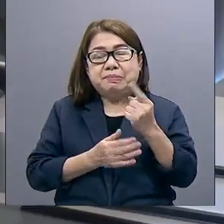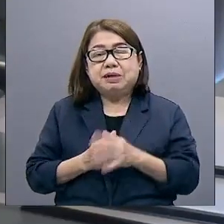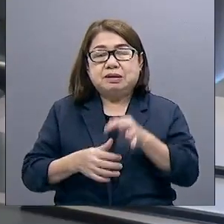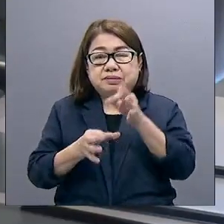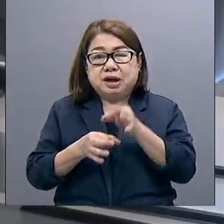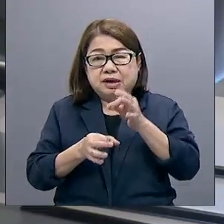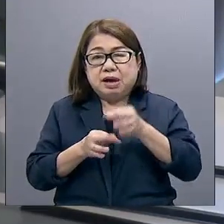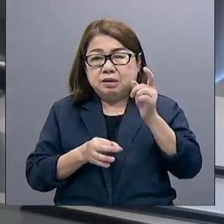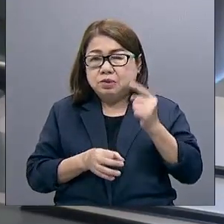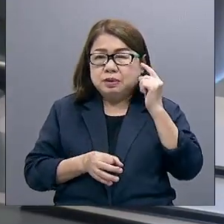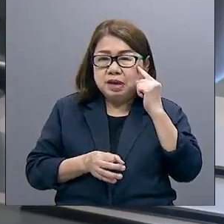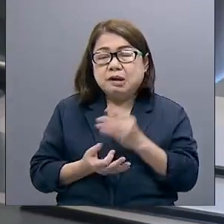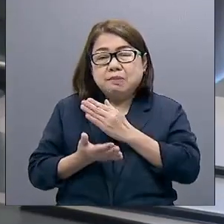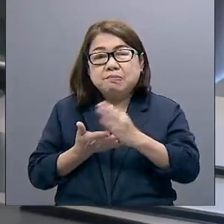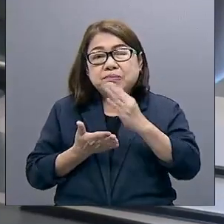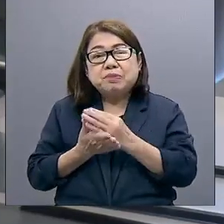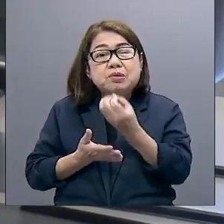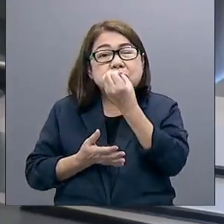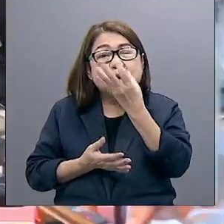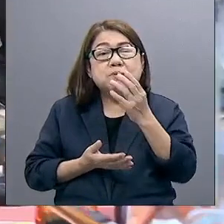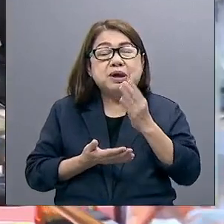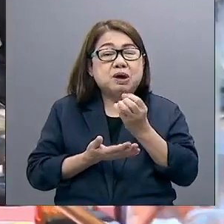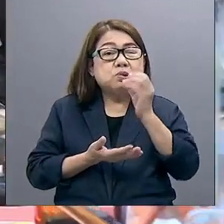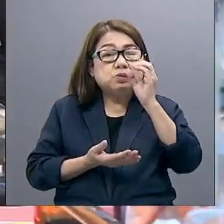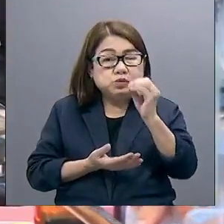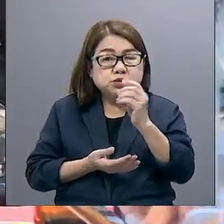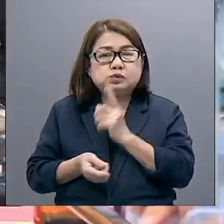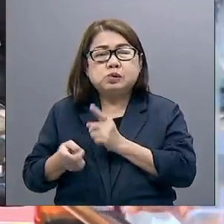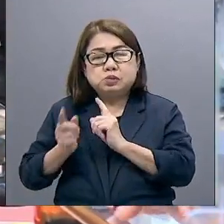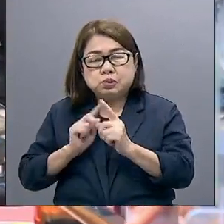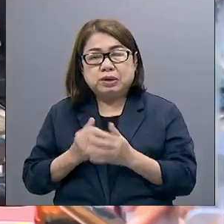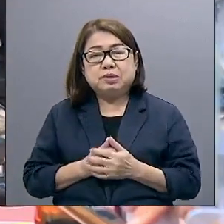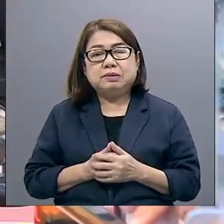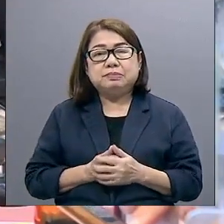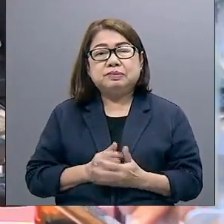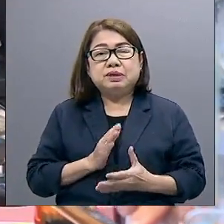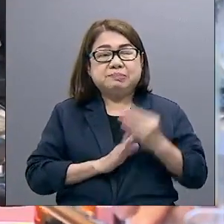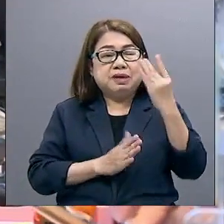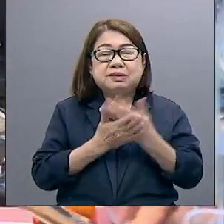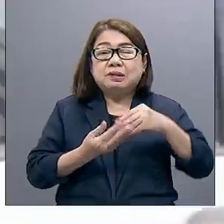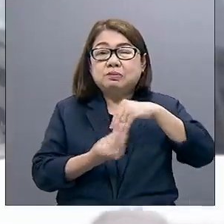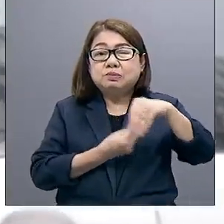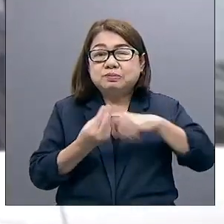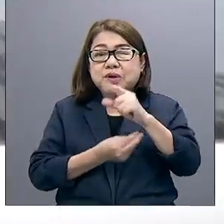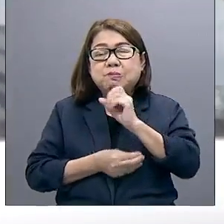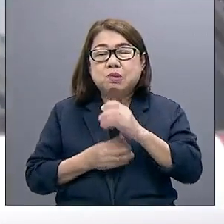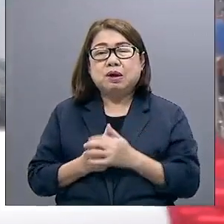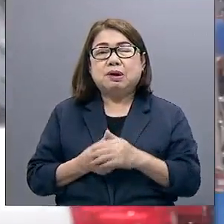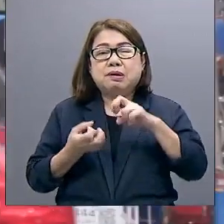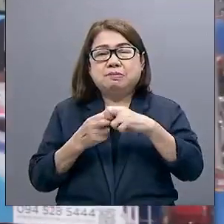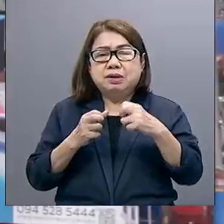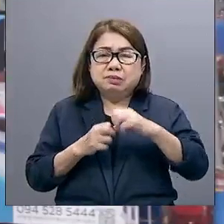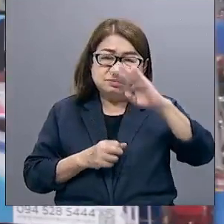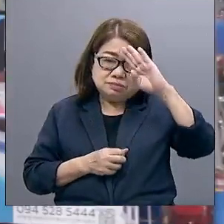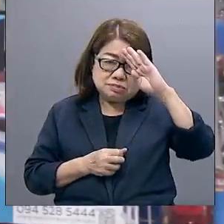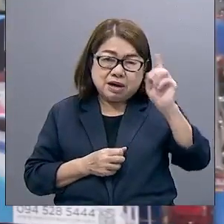0%และมุ่งส่งเสริมการให้ความรู้กันเงินกับประชาชนสภาพอย่างรายงานภาวะการเจ็บป่วยโรคเฝ้าระวัง